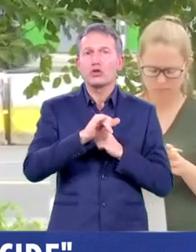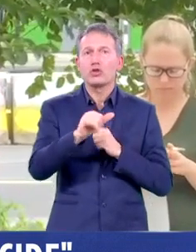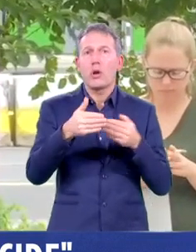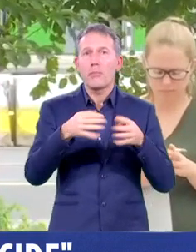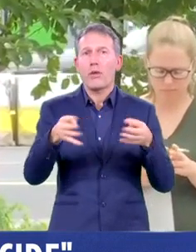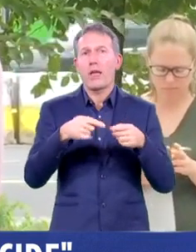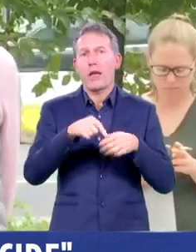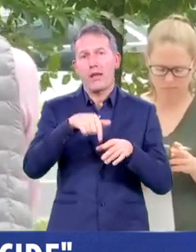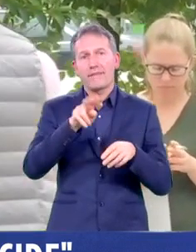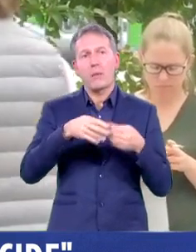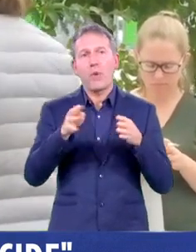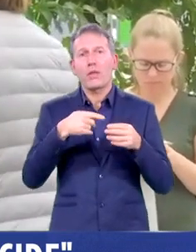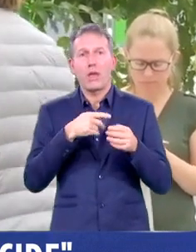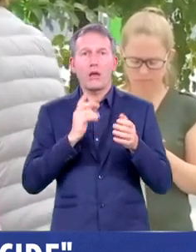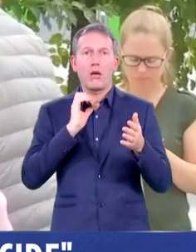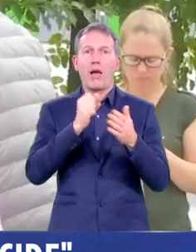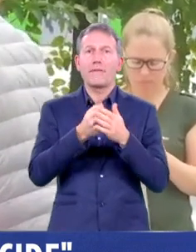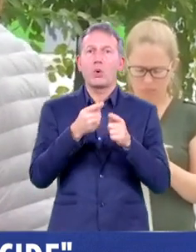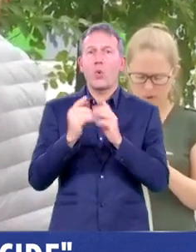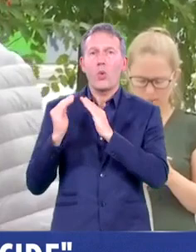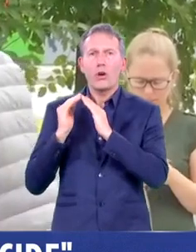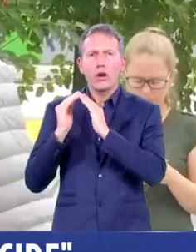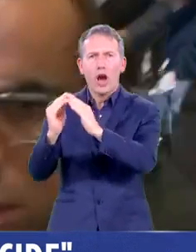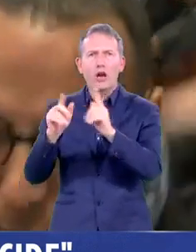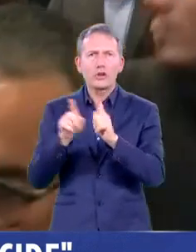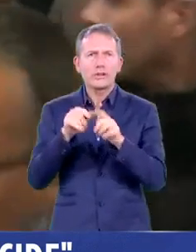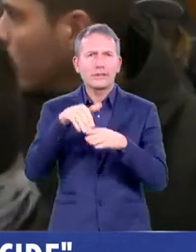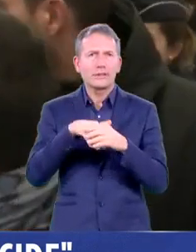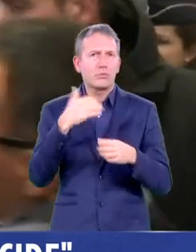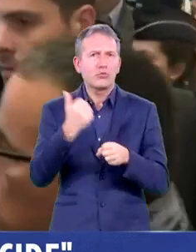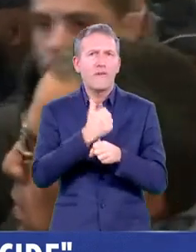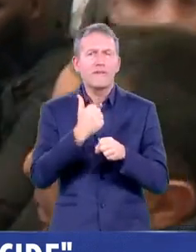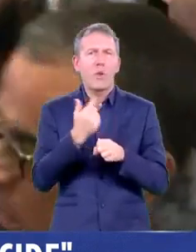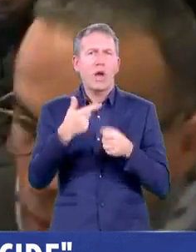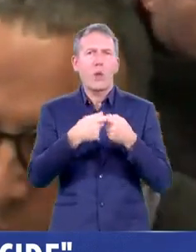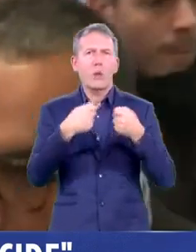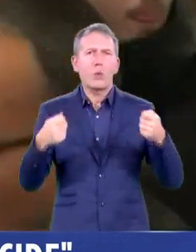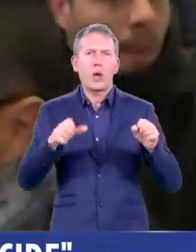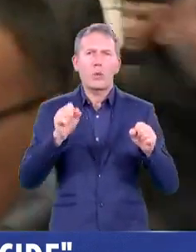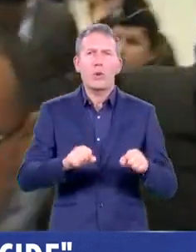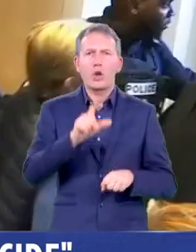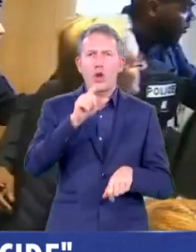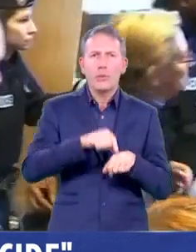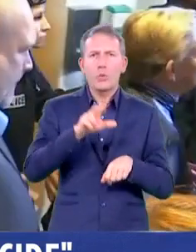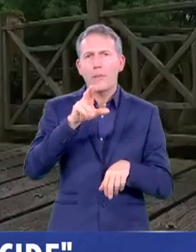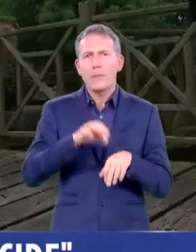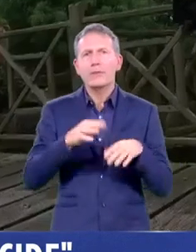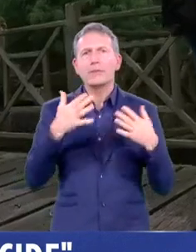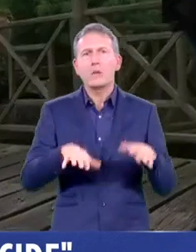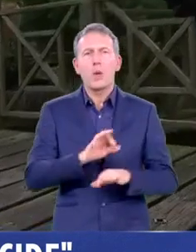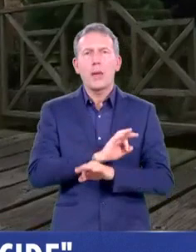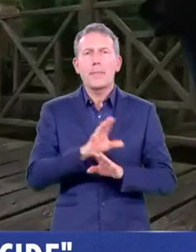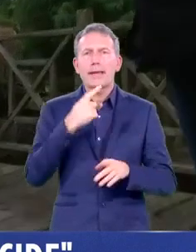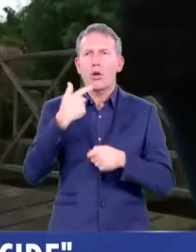ou j'ai été jusqu'à la grange, et à chaque fois, ça durait 2 minutes, 3 minutes, et personne ne